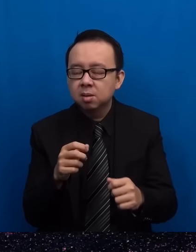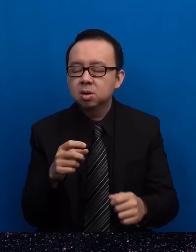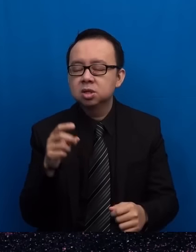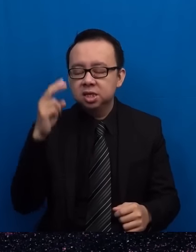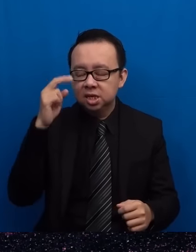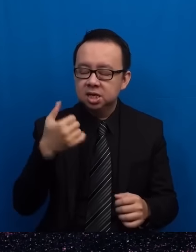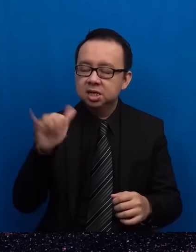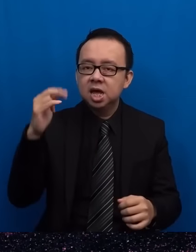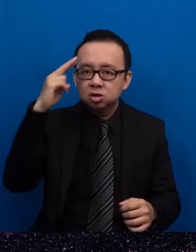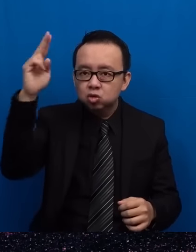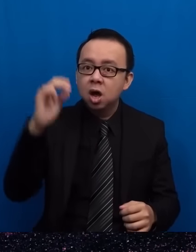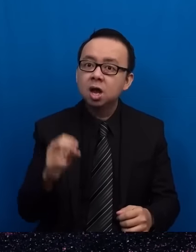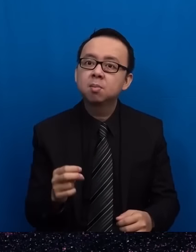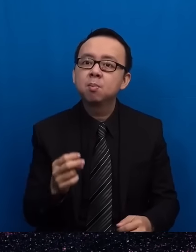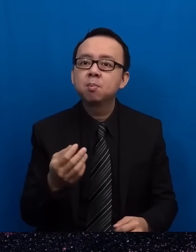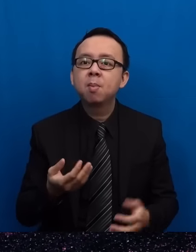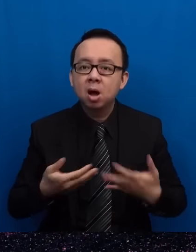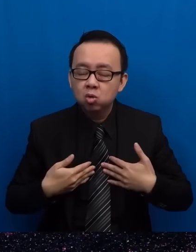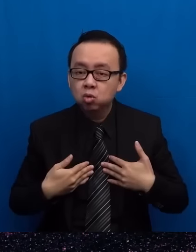way. Ajari aku pikiran-Mu.